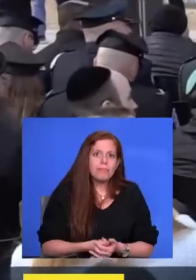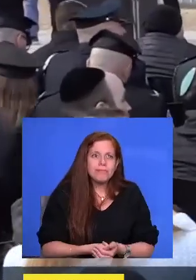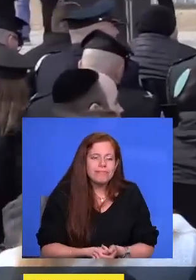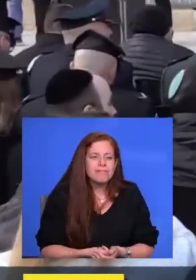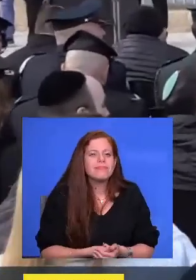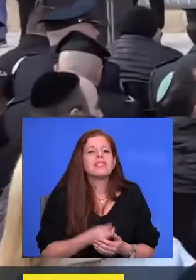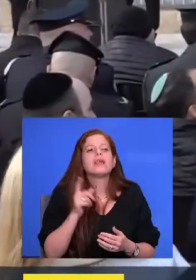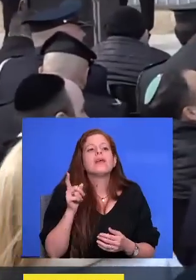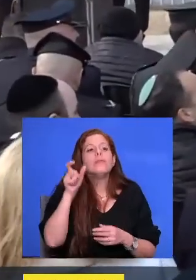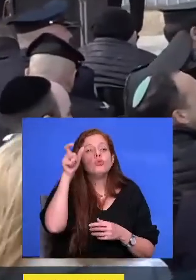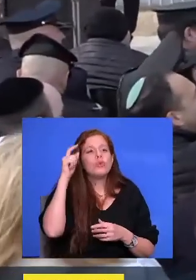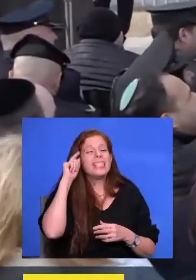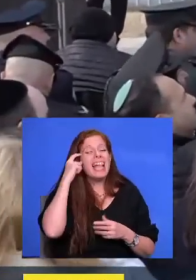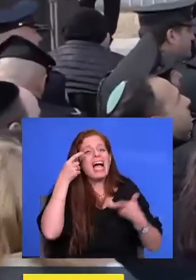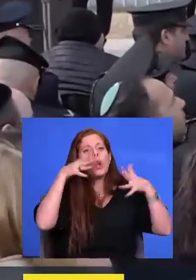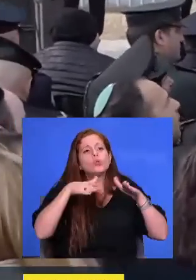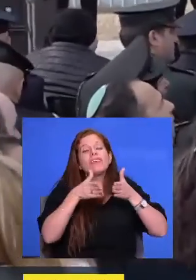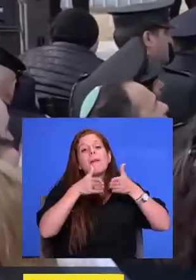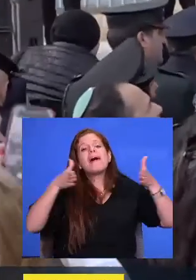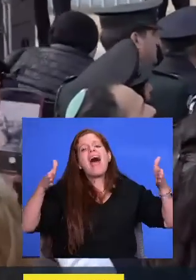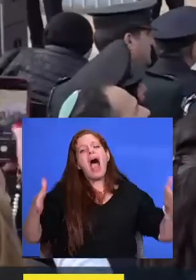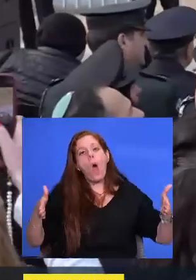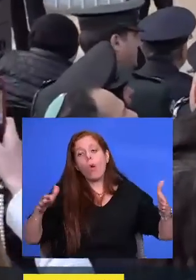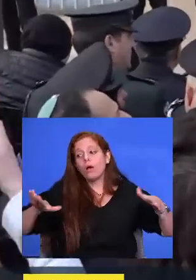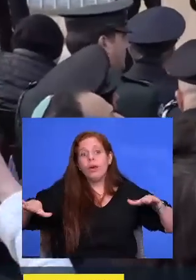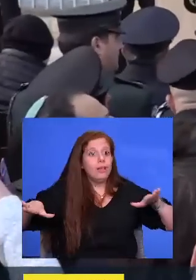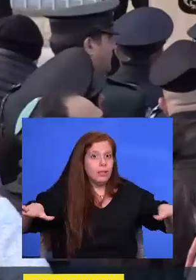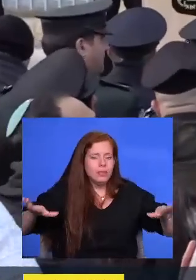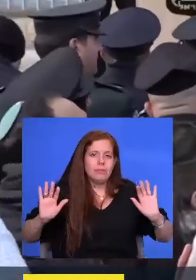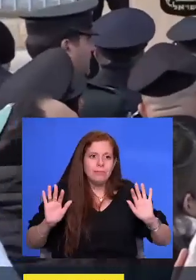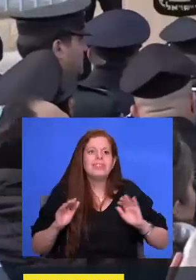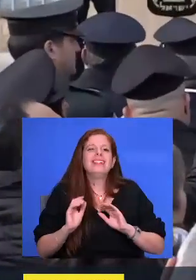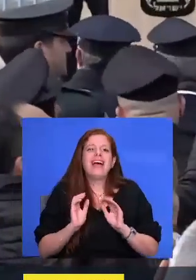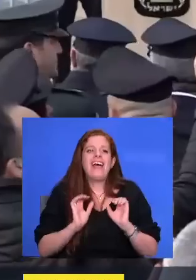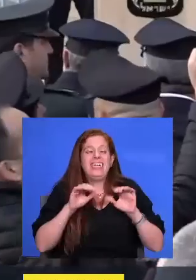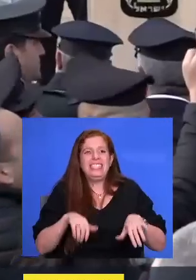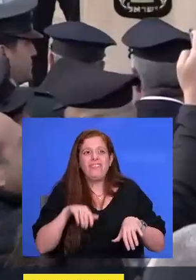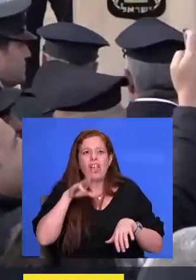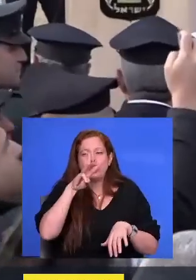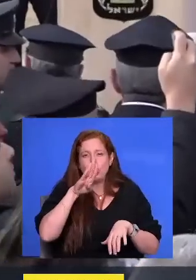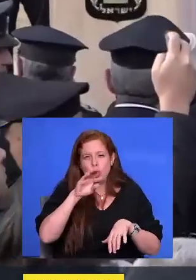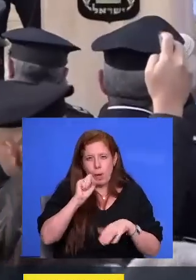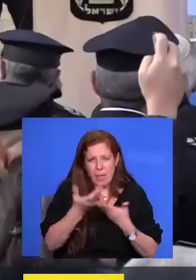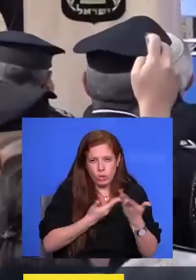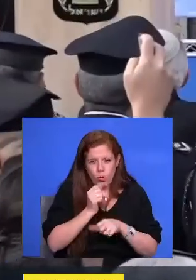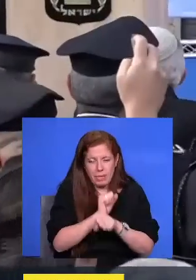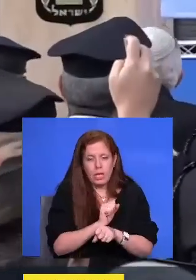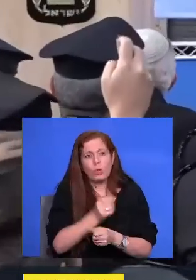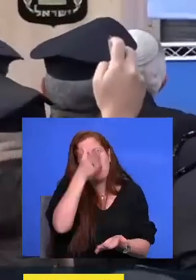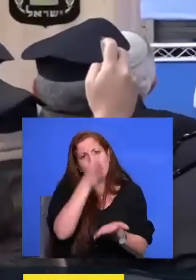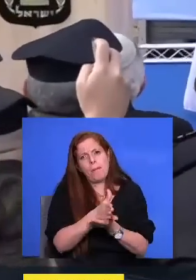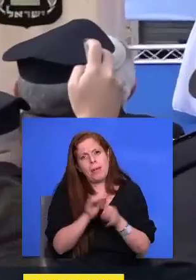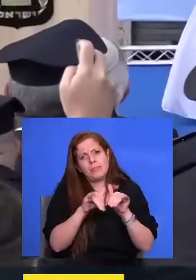בן גביר ובר לב במרחק בטוח אחד מהשני, נציבת שב"ס זכתה לשמש כחוצץ, בר לב בנאומו לא הזכיר את בן